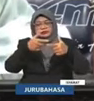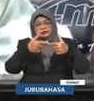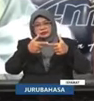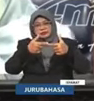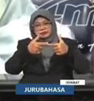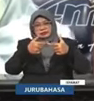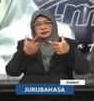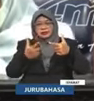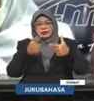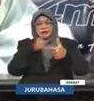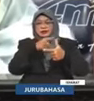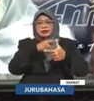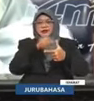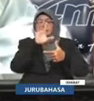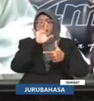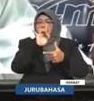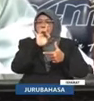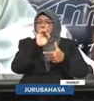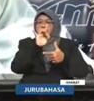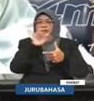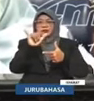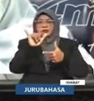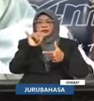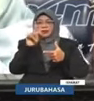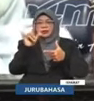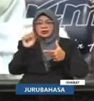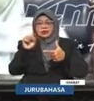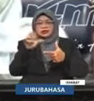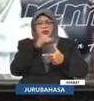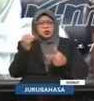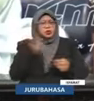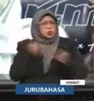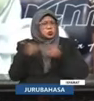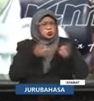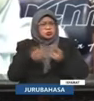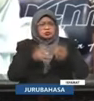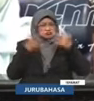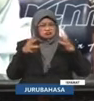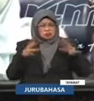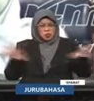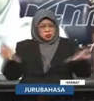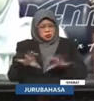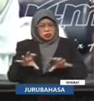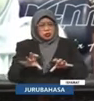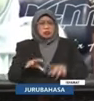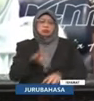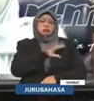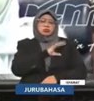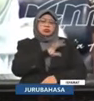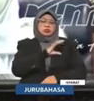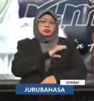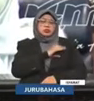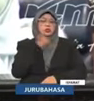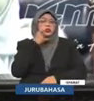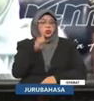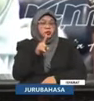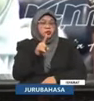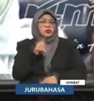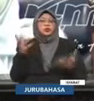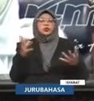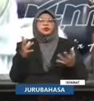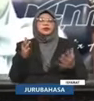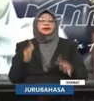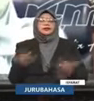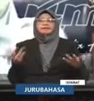yang lain yaitu sebanyak 86 kiis bebaga aku setelah dijalankan DVD Aren dalam